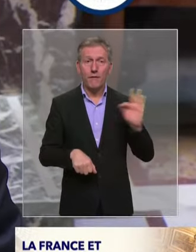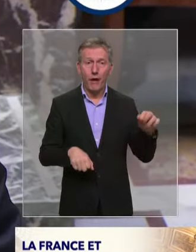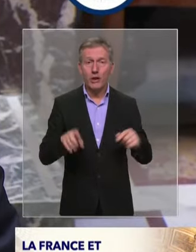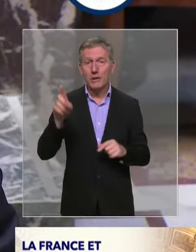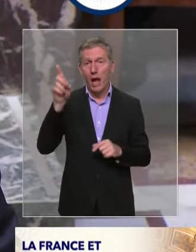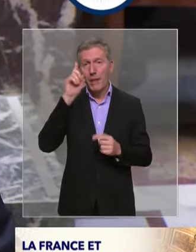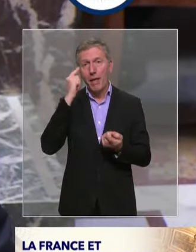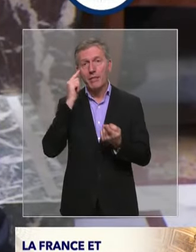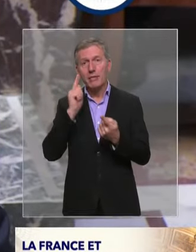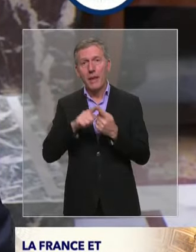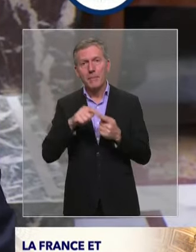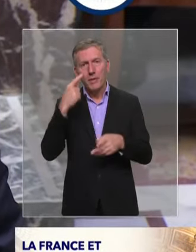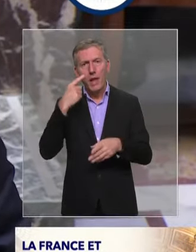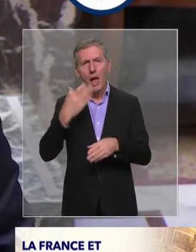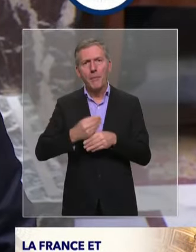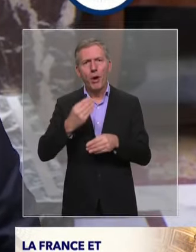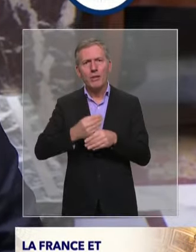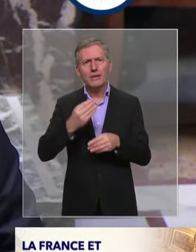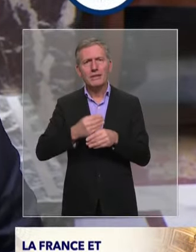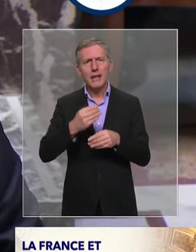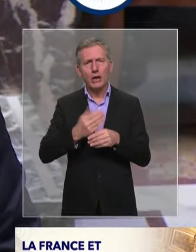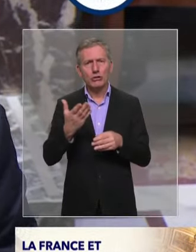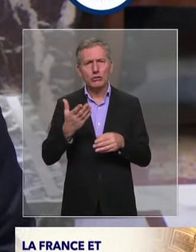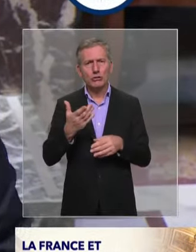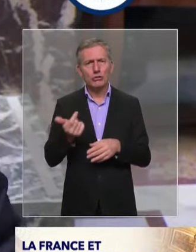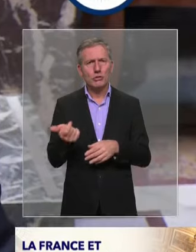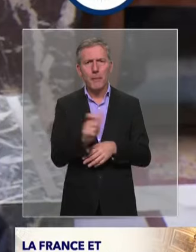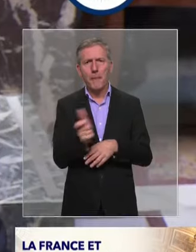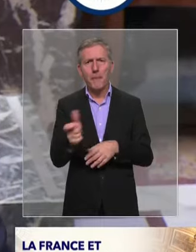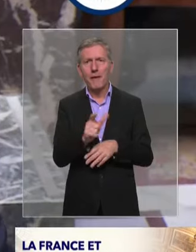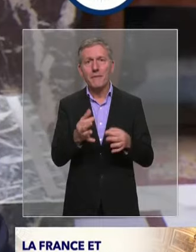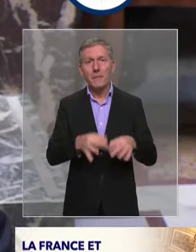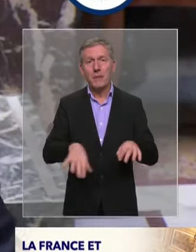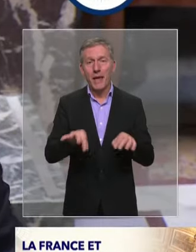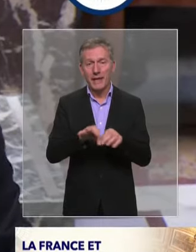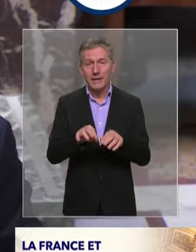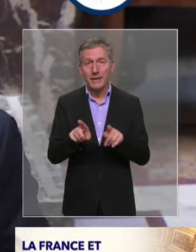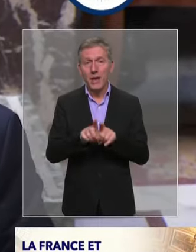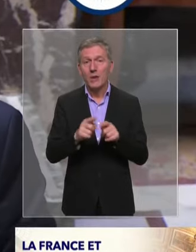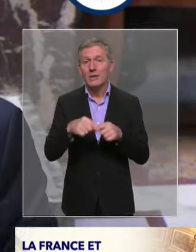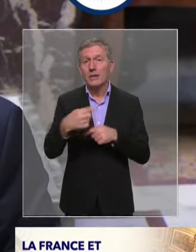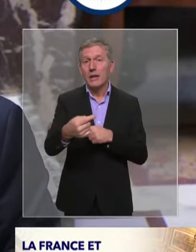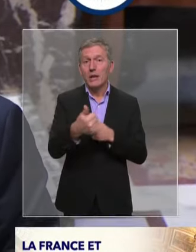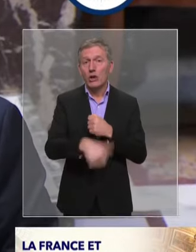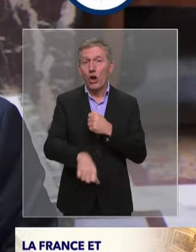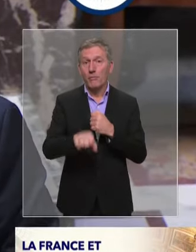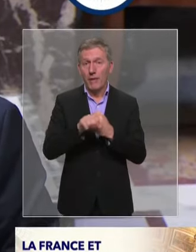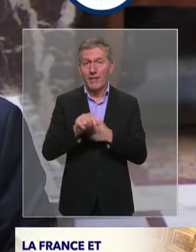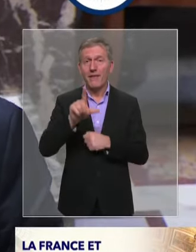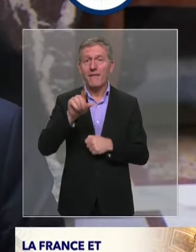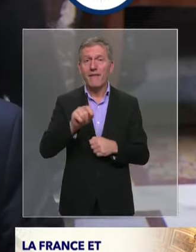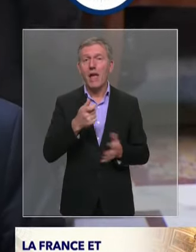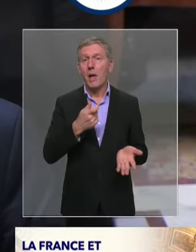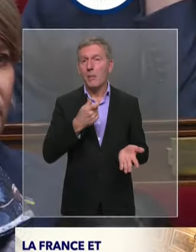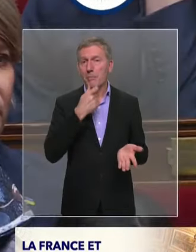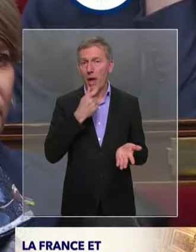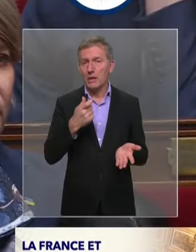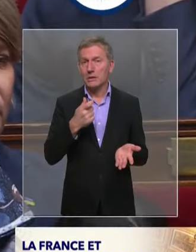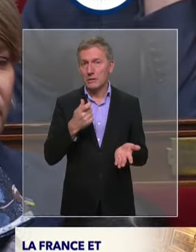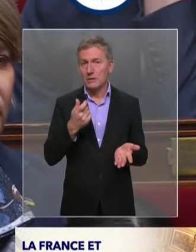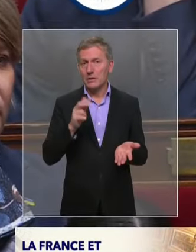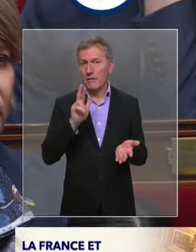sur l'apprentissage transfrontalier. Et puis, dans quelques semaines, la semaine prochaine, le 20 mars,